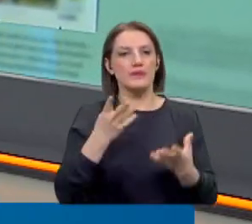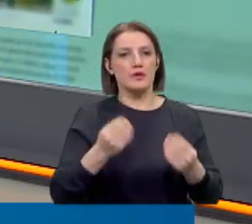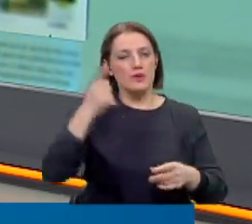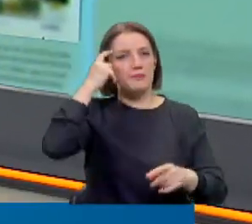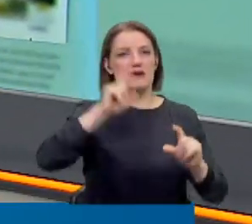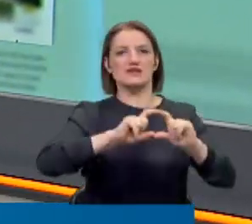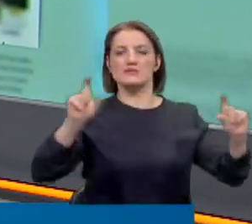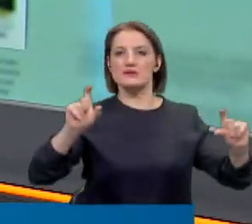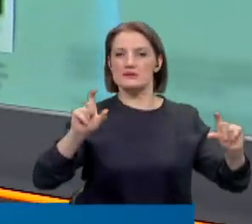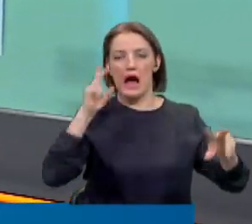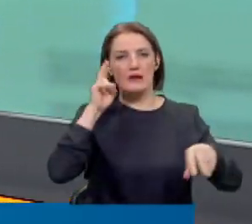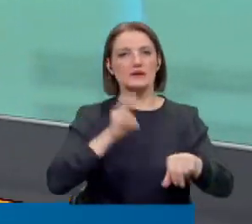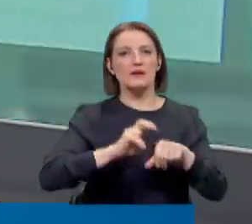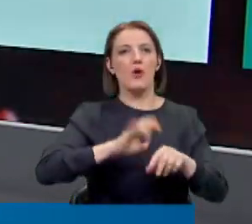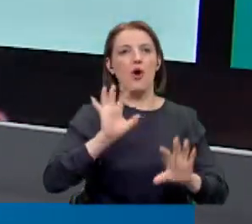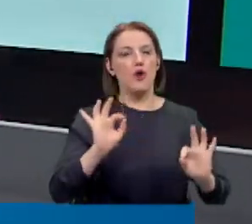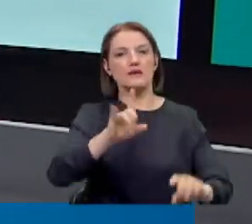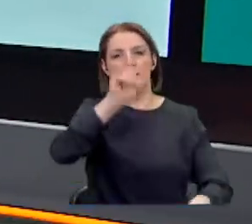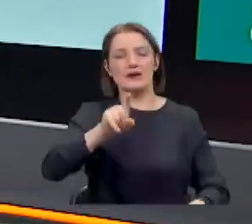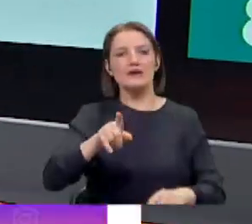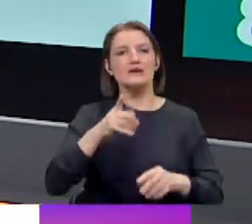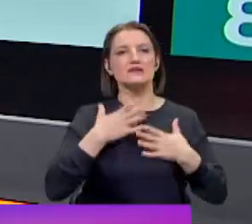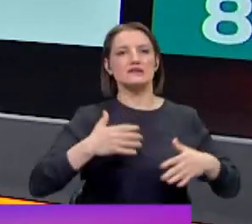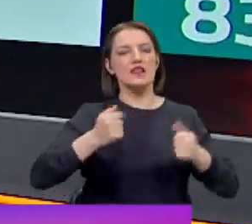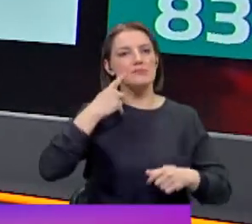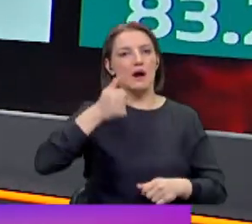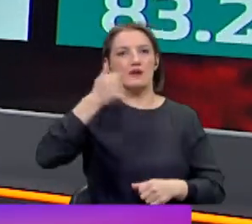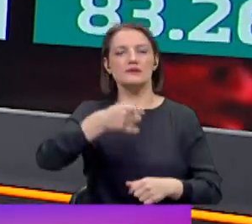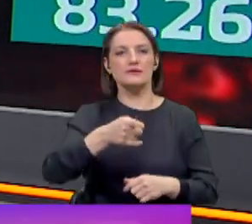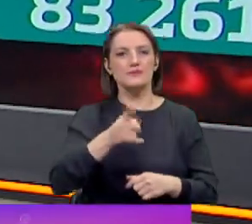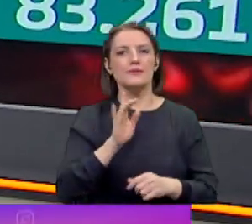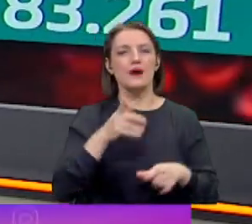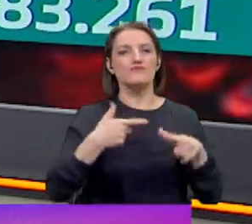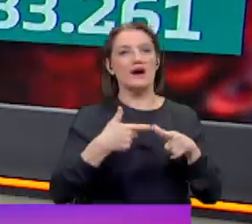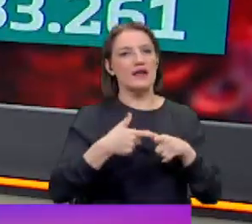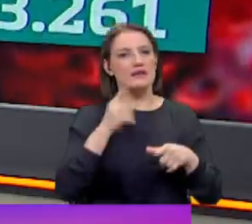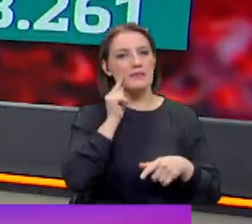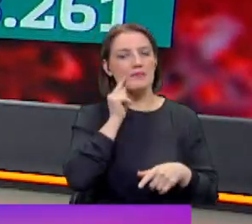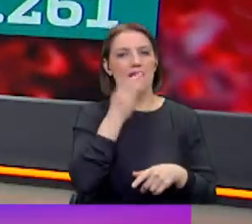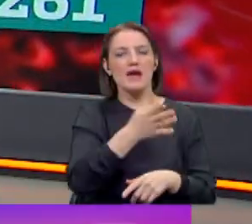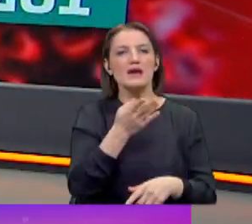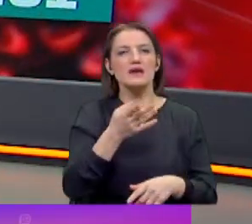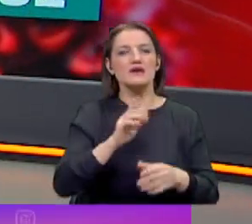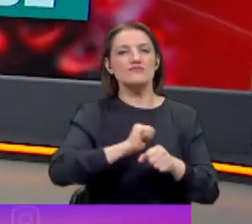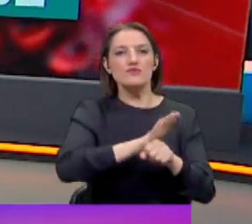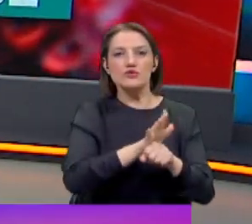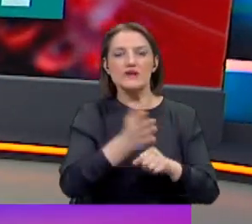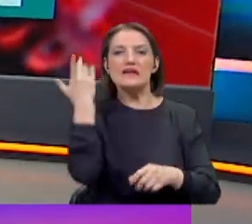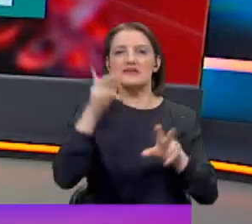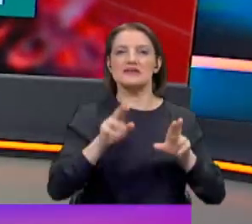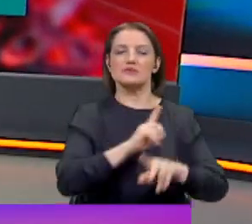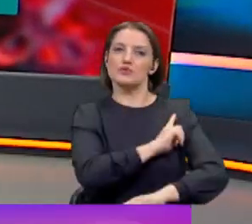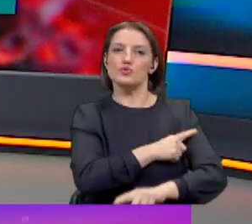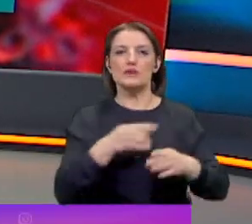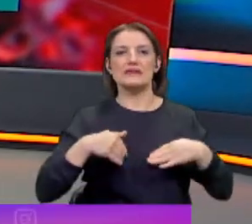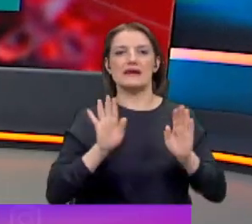başlığımız da bir kez daha hatırlatalım öyle mi Sağlık Bakanı Fahrettin koca ne demişti virüs eski gücünde değil salgının endişe